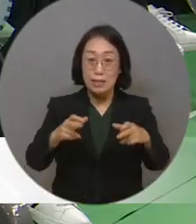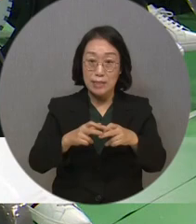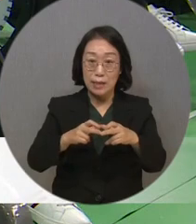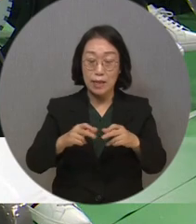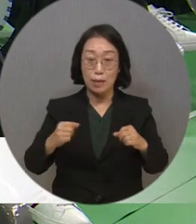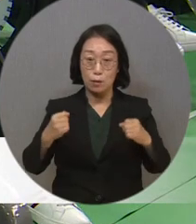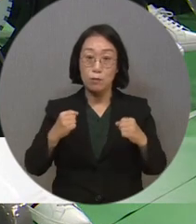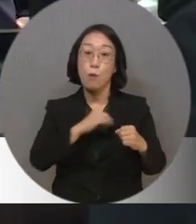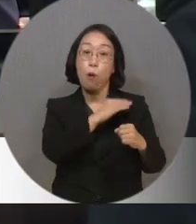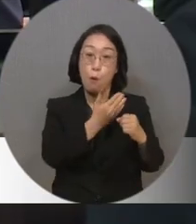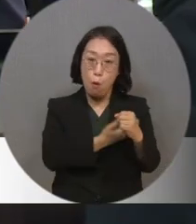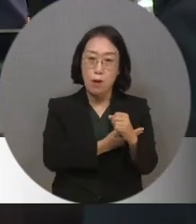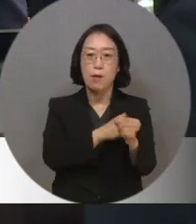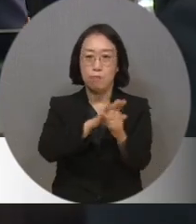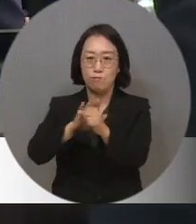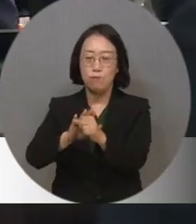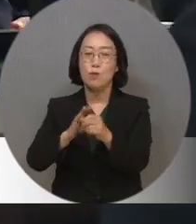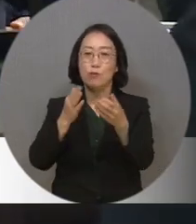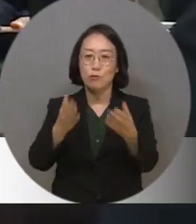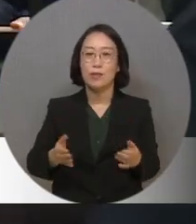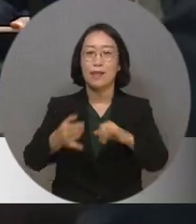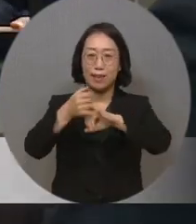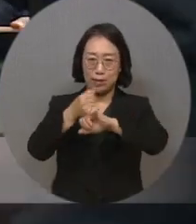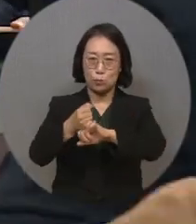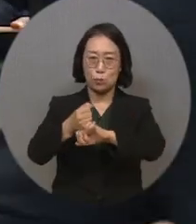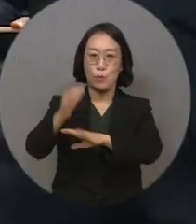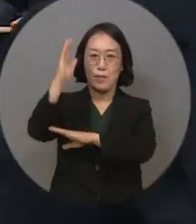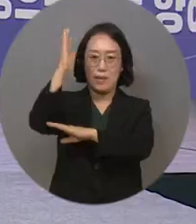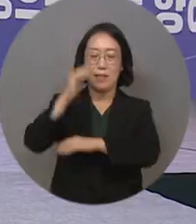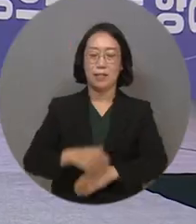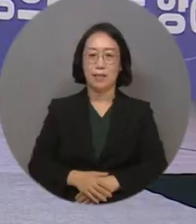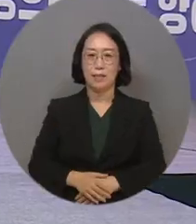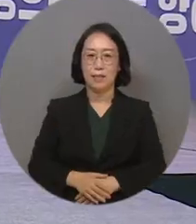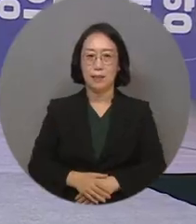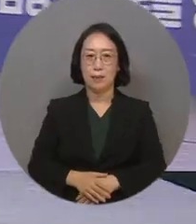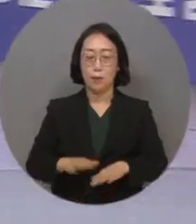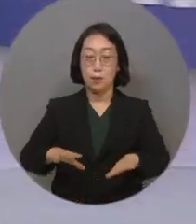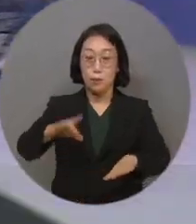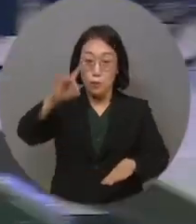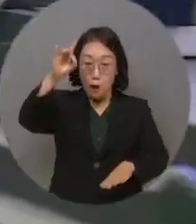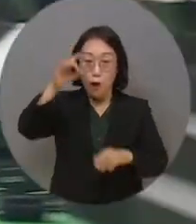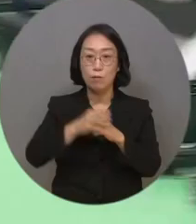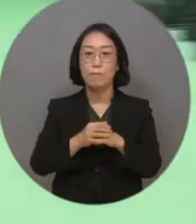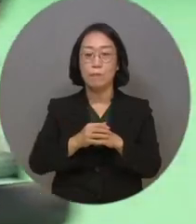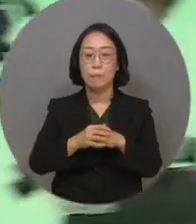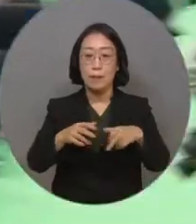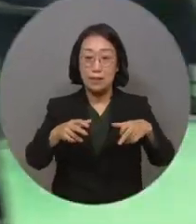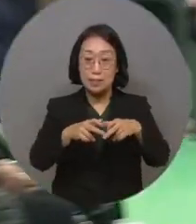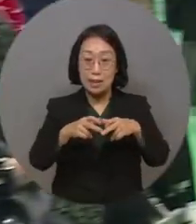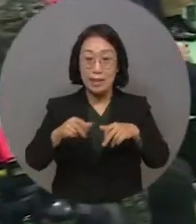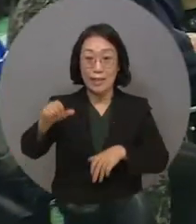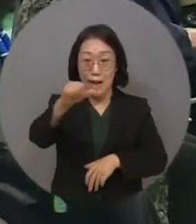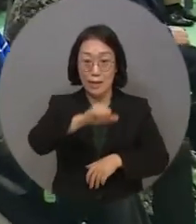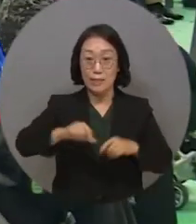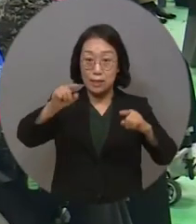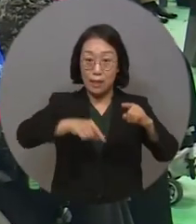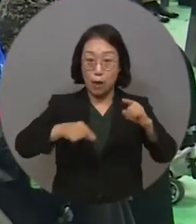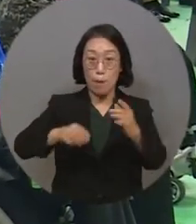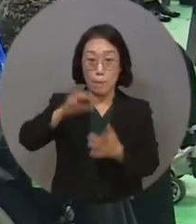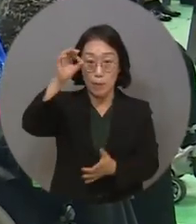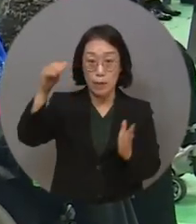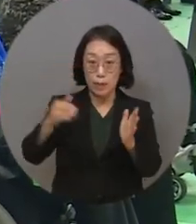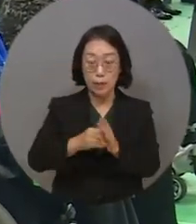권리 보장과 지원을 강화하겠다는 뜻을 밝혔습니다. 올해 첫 장애인 아시아 경기대회 정식 종목으로